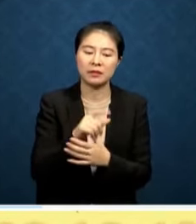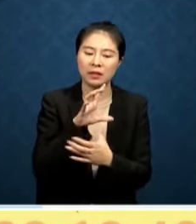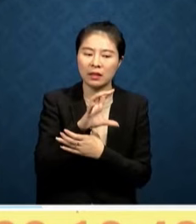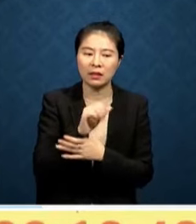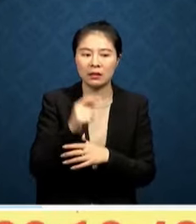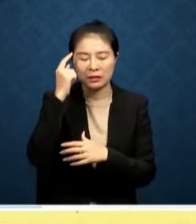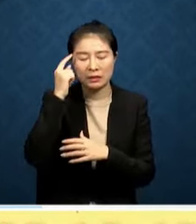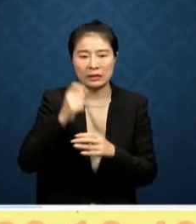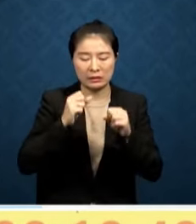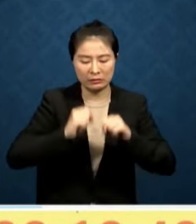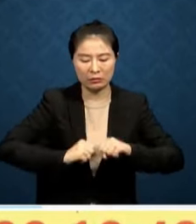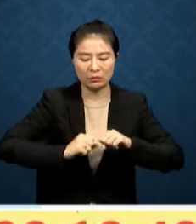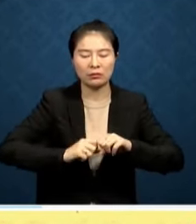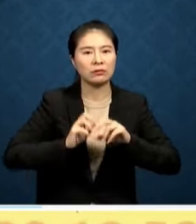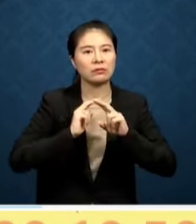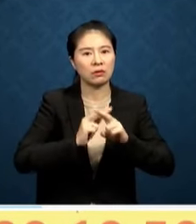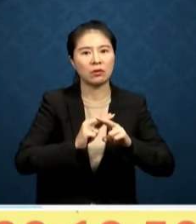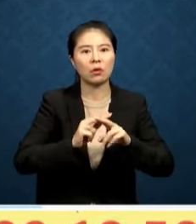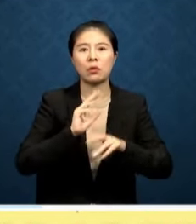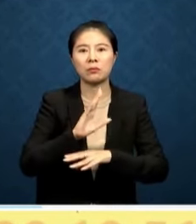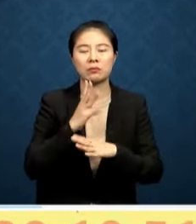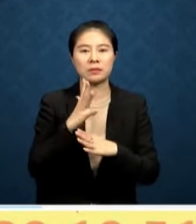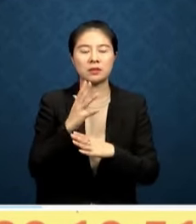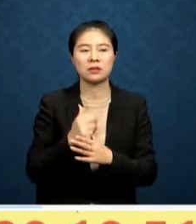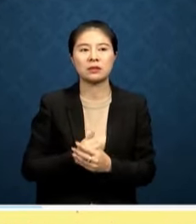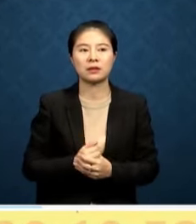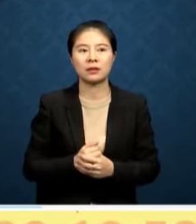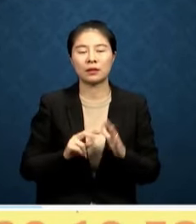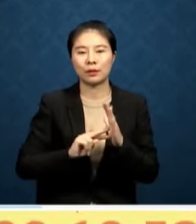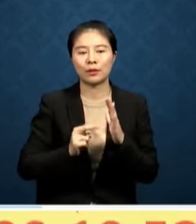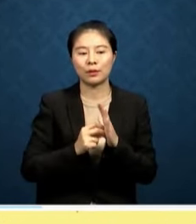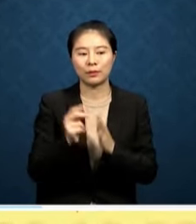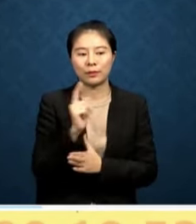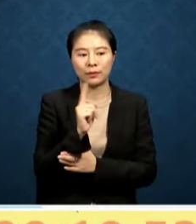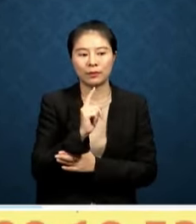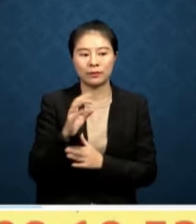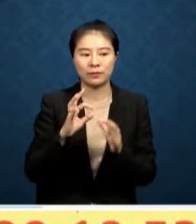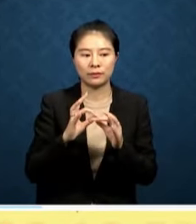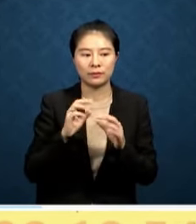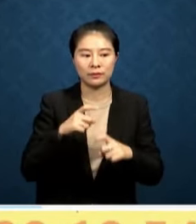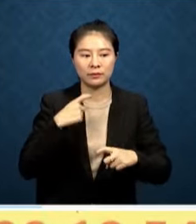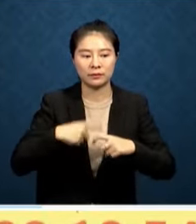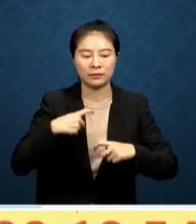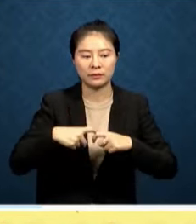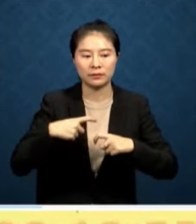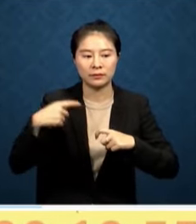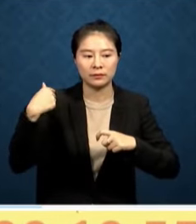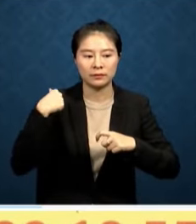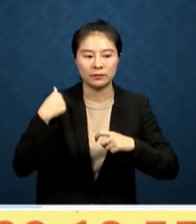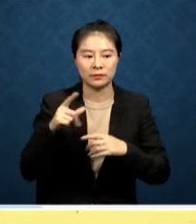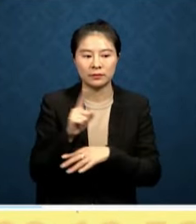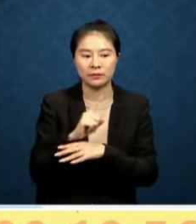ของบุคคลนะครับซึ่งตรงนี้มันก็จะเป็นอะไรที่เป็นส่วนที่ยากที่สุดเพราะ